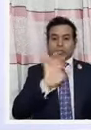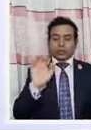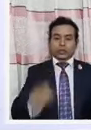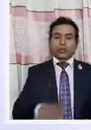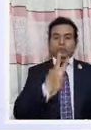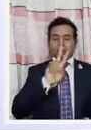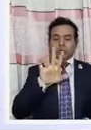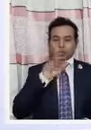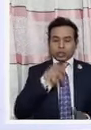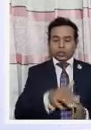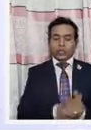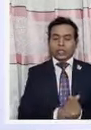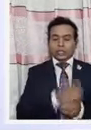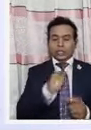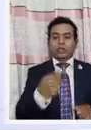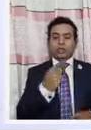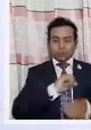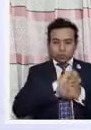শনাক্ত